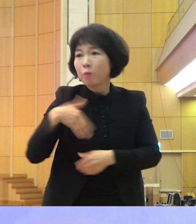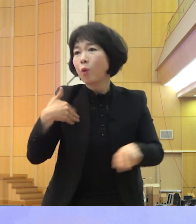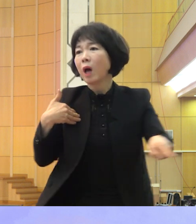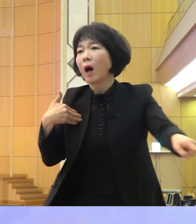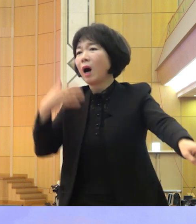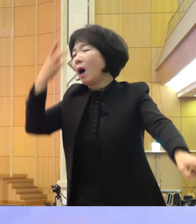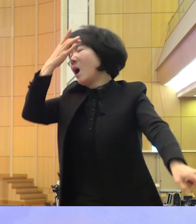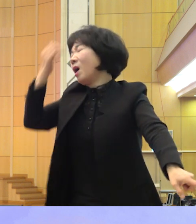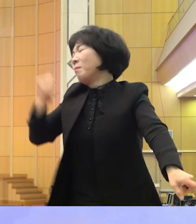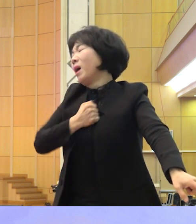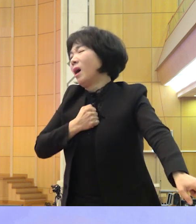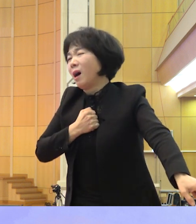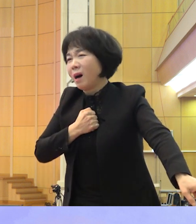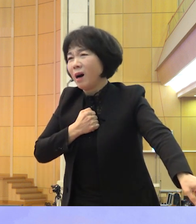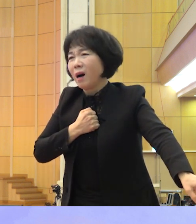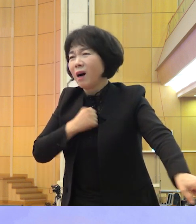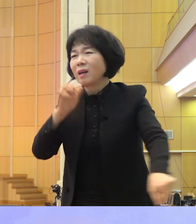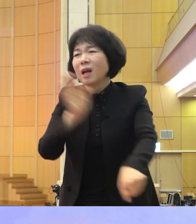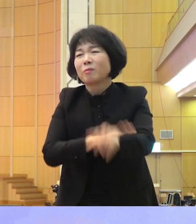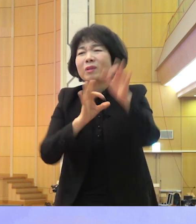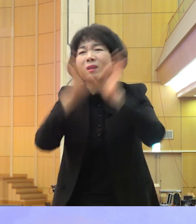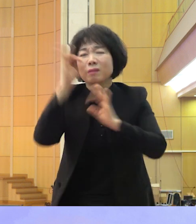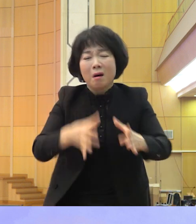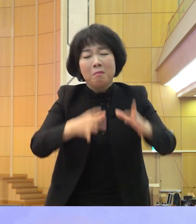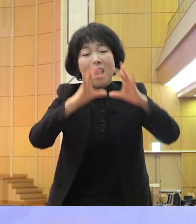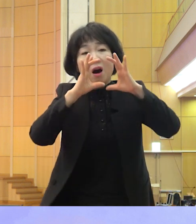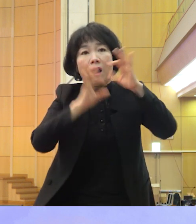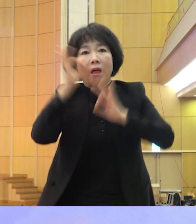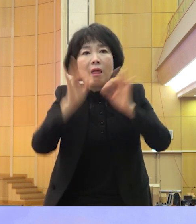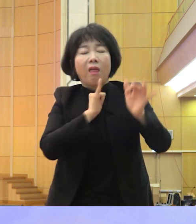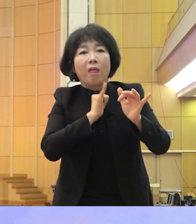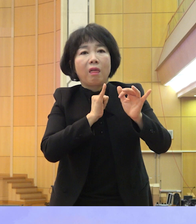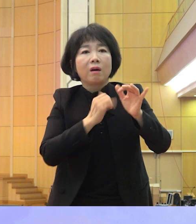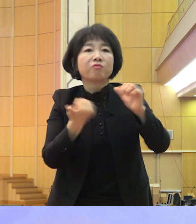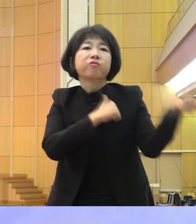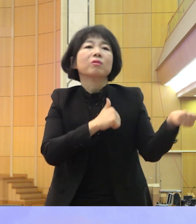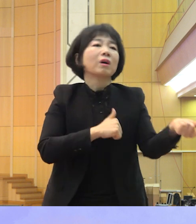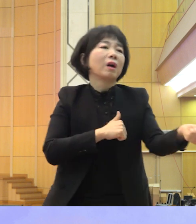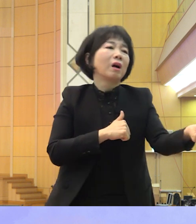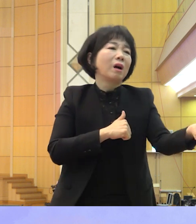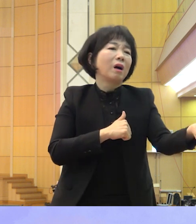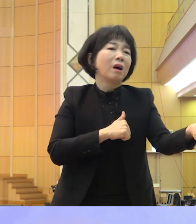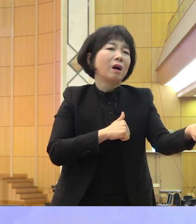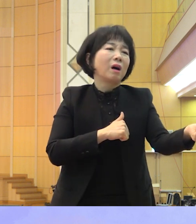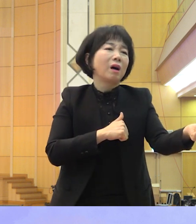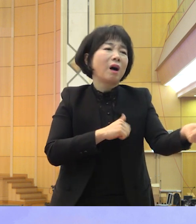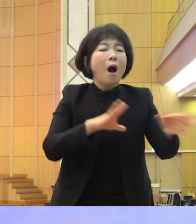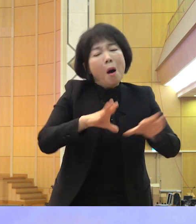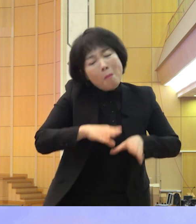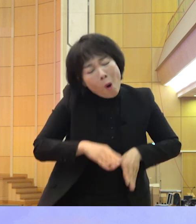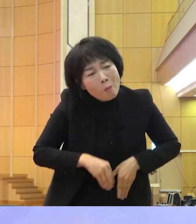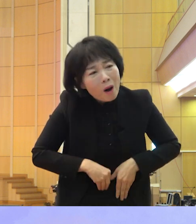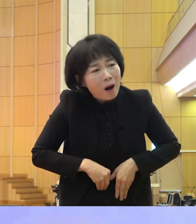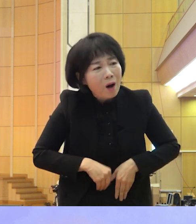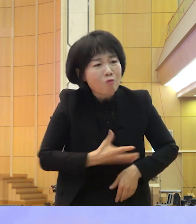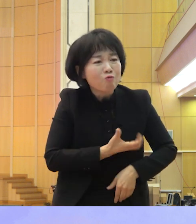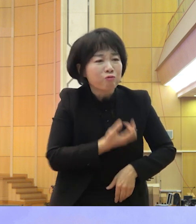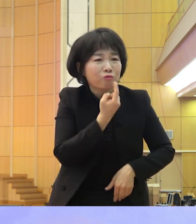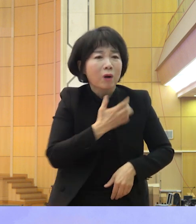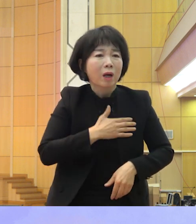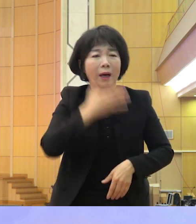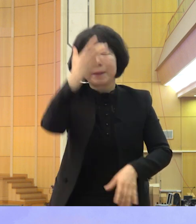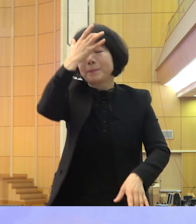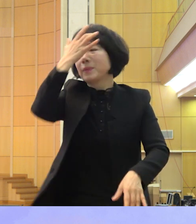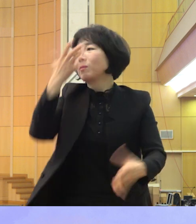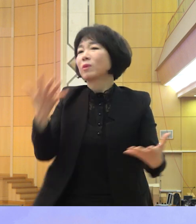농약인데도 불구하고 우유인 줄 알고 잘못 알고 먹으니까 죽어버린 거잖아요. 에? 우유 먹고 살라다가 농약 먹고 죽었잖아요.